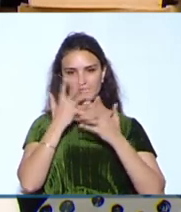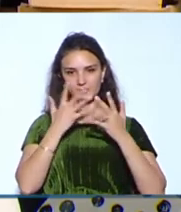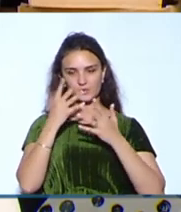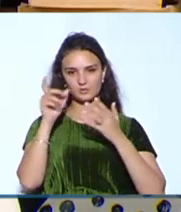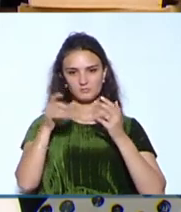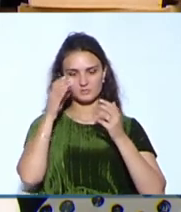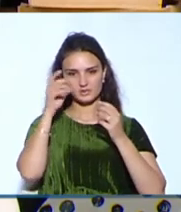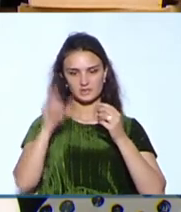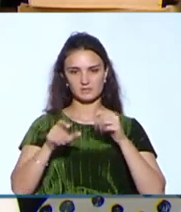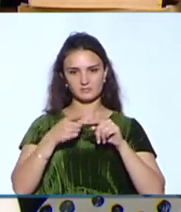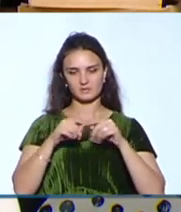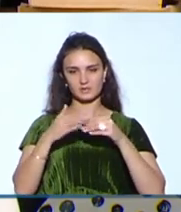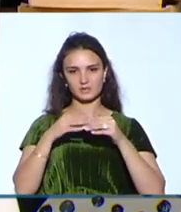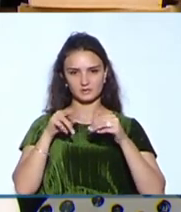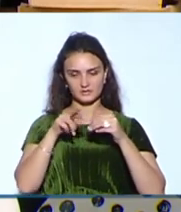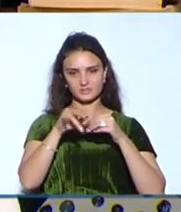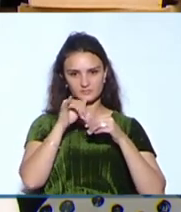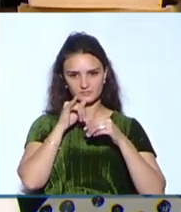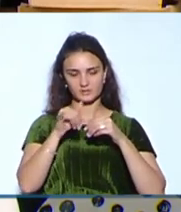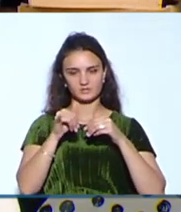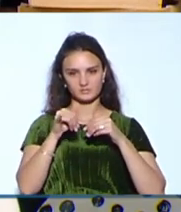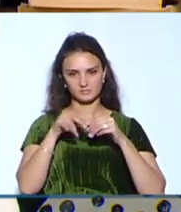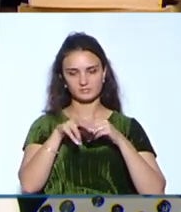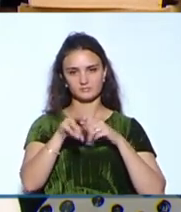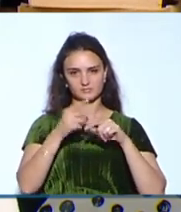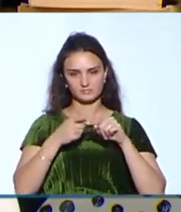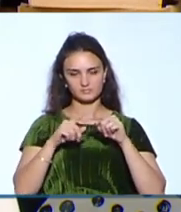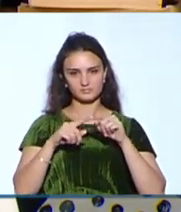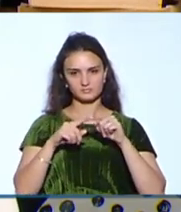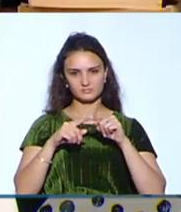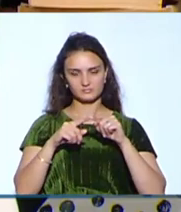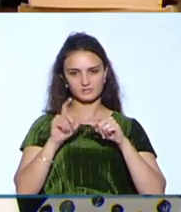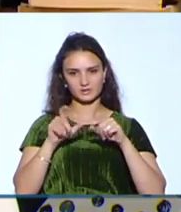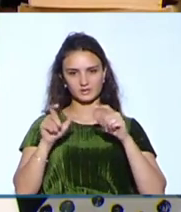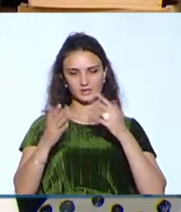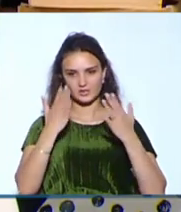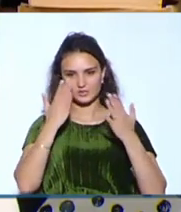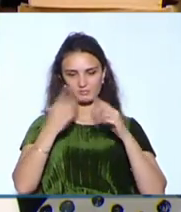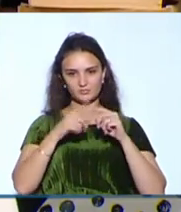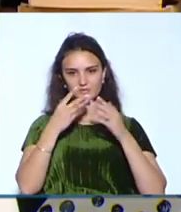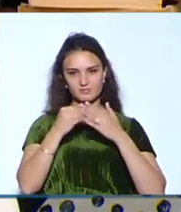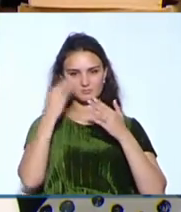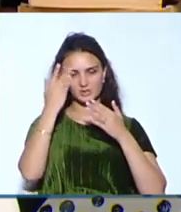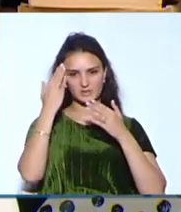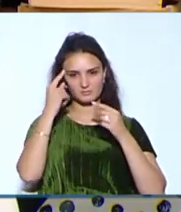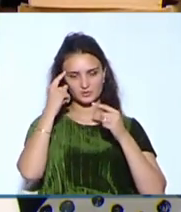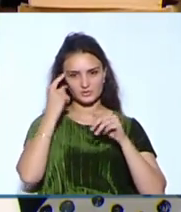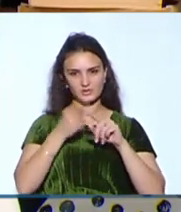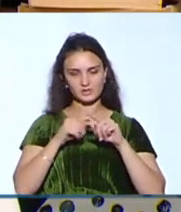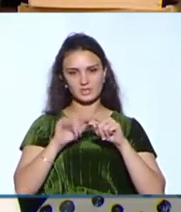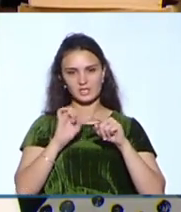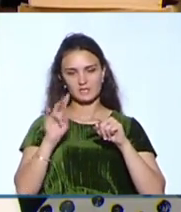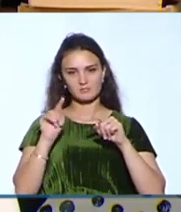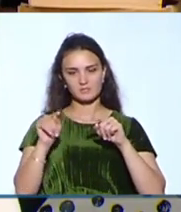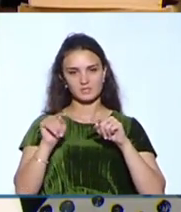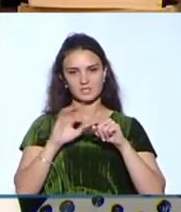მეცნიერი, რომელიც კარს ვერ იგნებს და კედლებს ეჯახება ხანდახან, იმიტომ რომ თავის ფიქრებშია გართული, ან მას